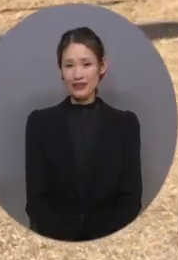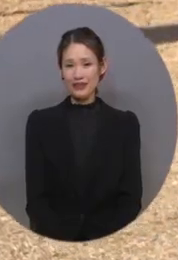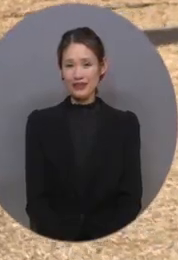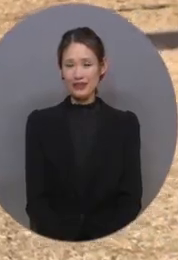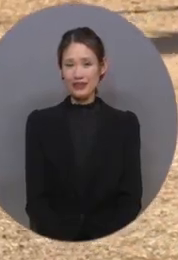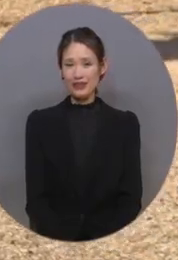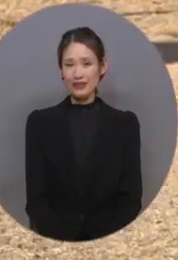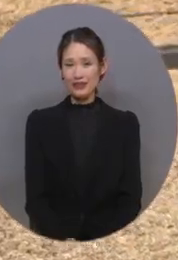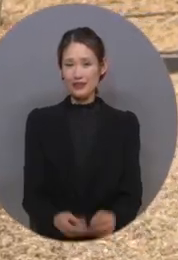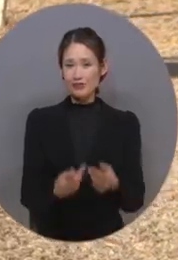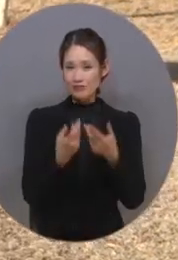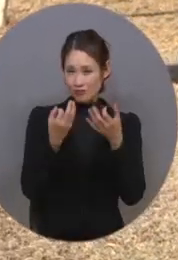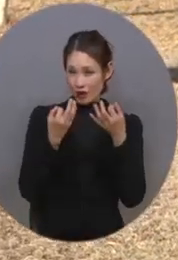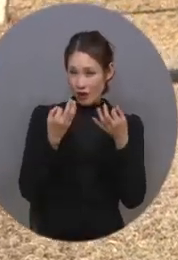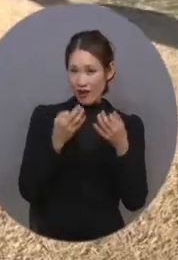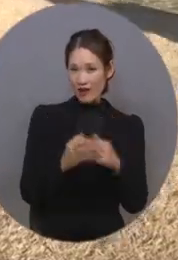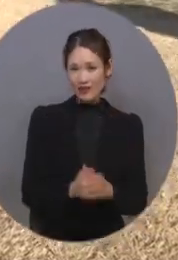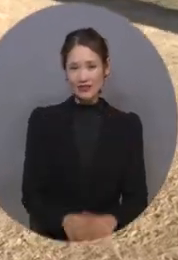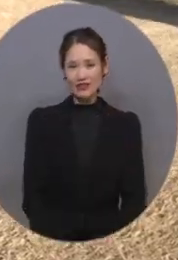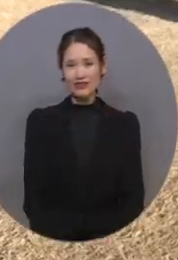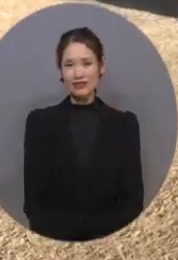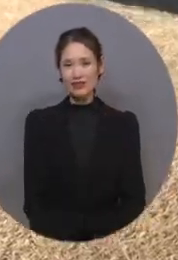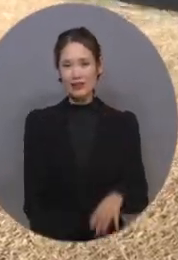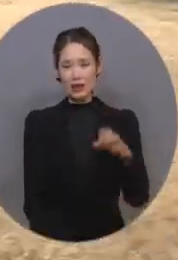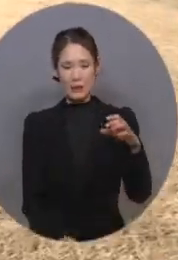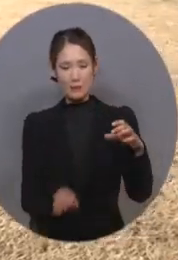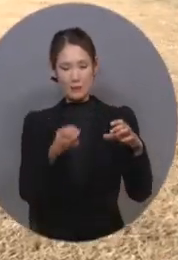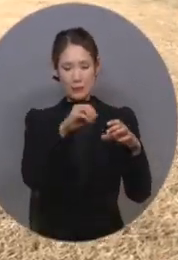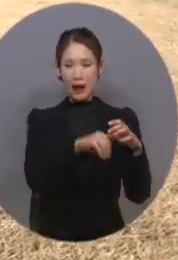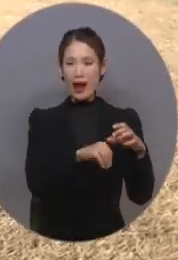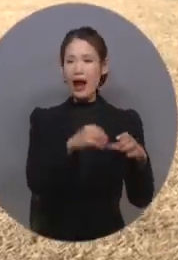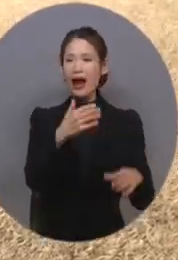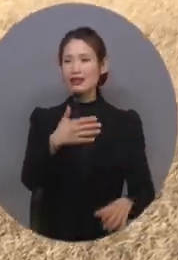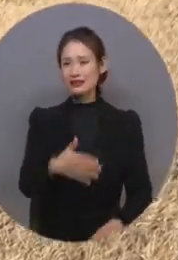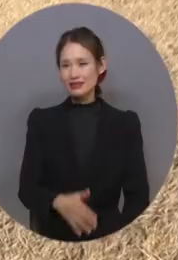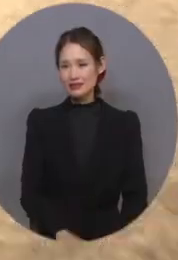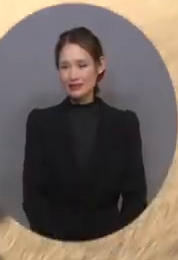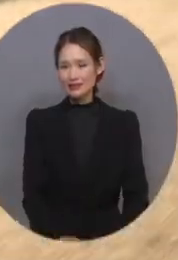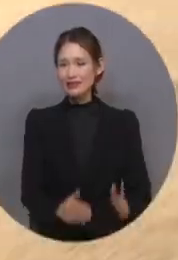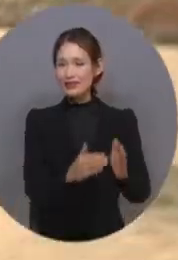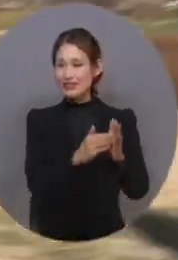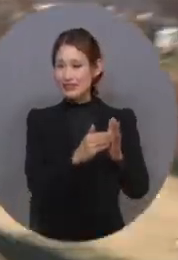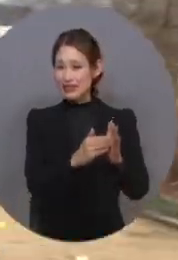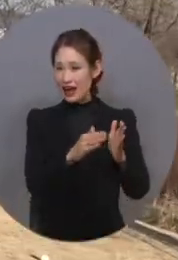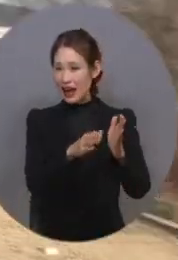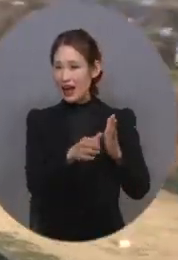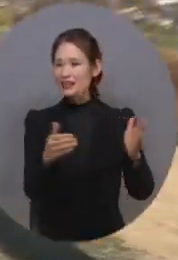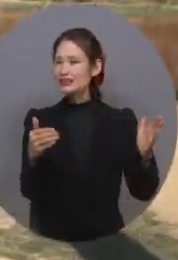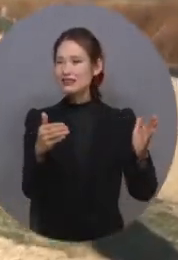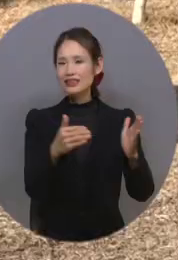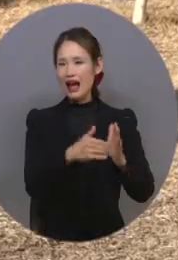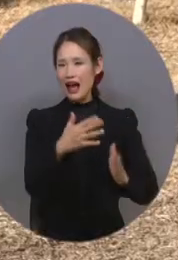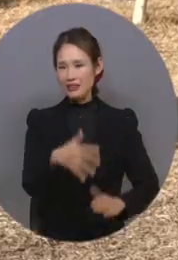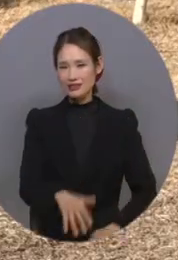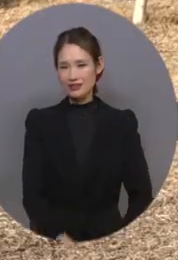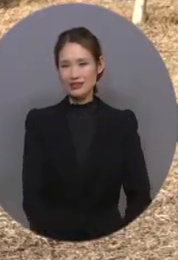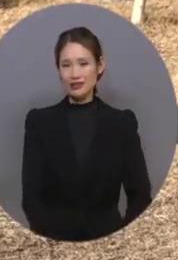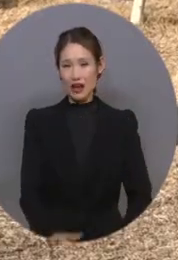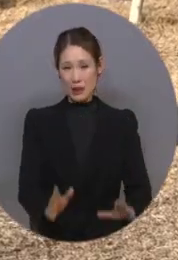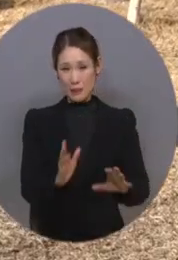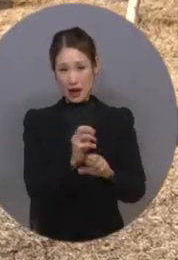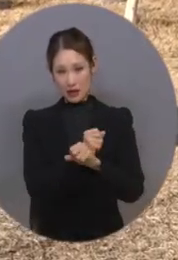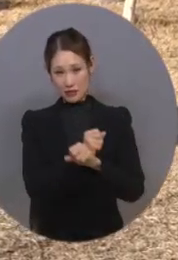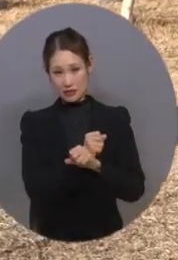인정. 아니, 아직 넣을 때까지 너무 아니에요. 아, 끝날 때까지 끝난 거 아니야? 마무리하겠습니다. 안 보고